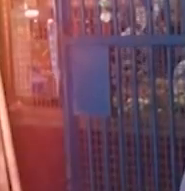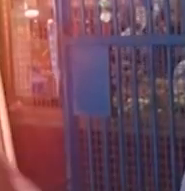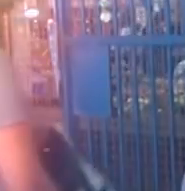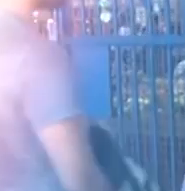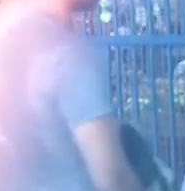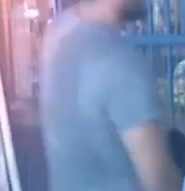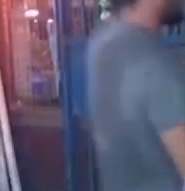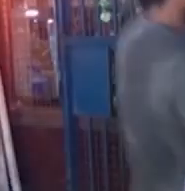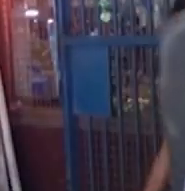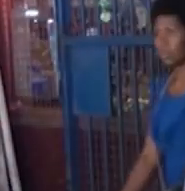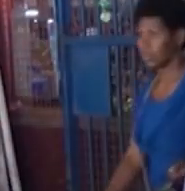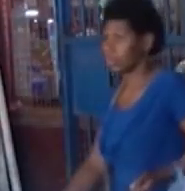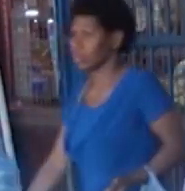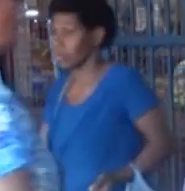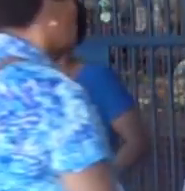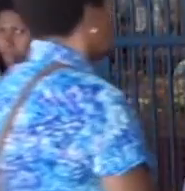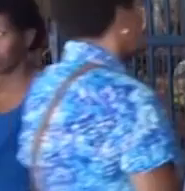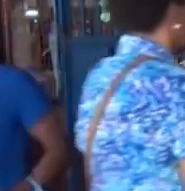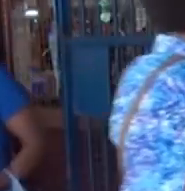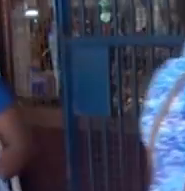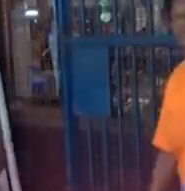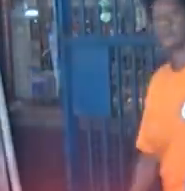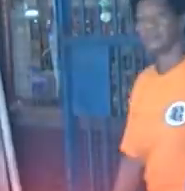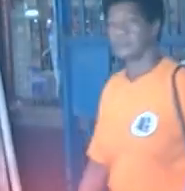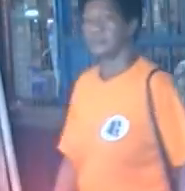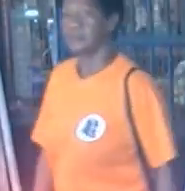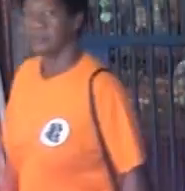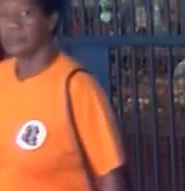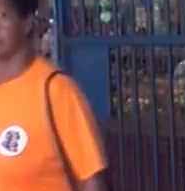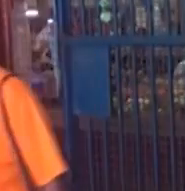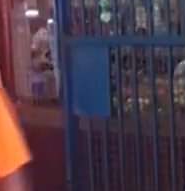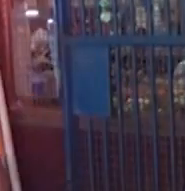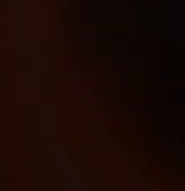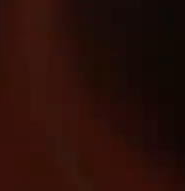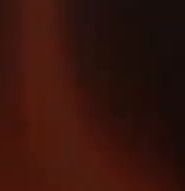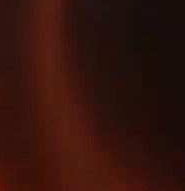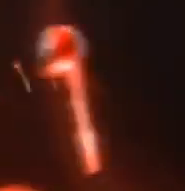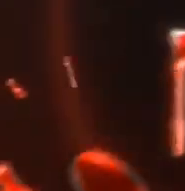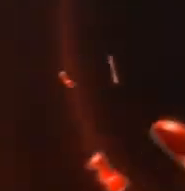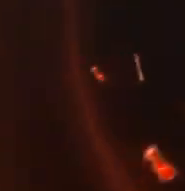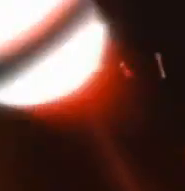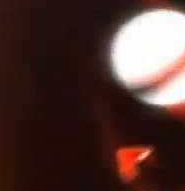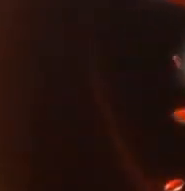कुमार स्वामी नायक है गोमवा लेबू लटौका रेडियो फीजी 2 में